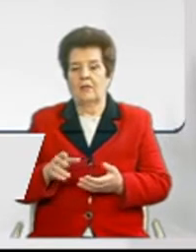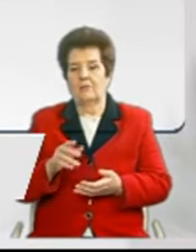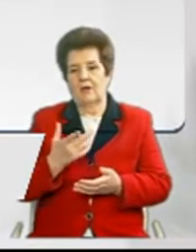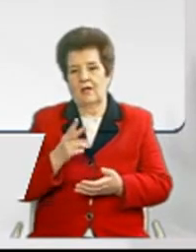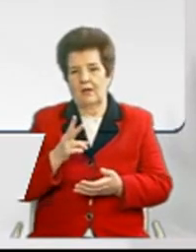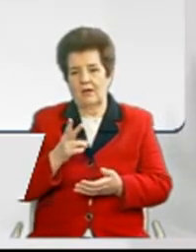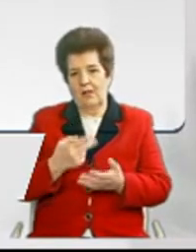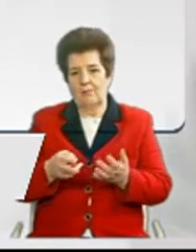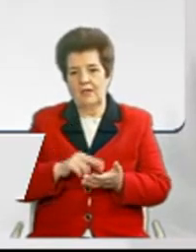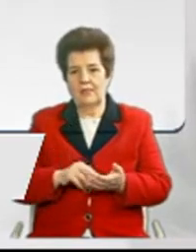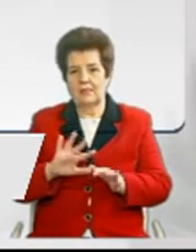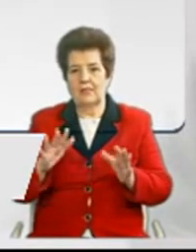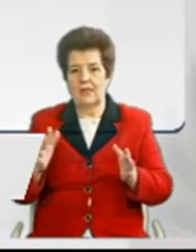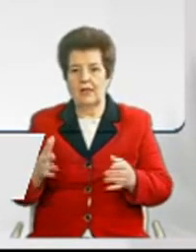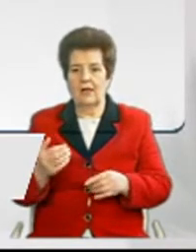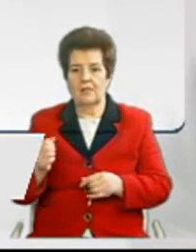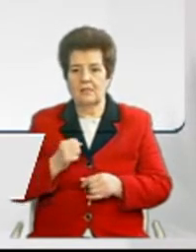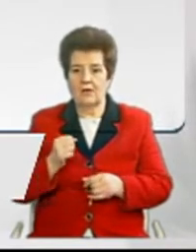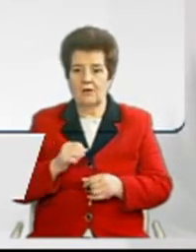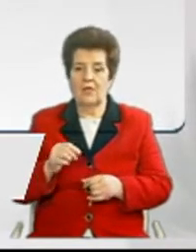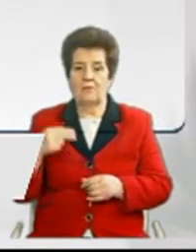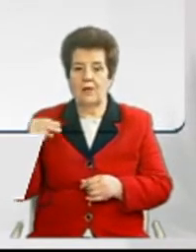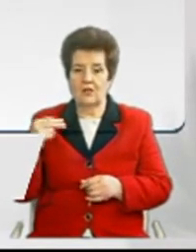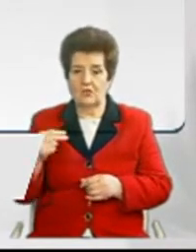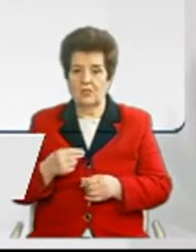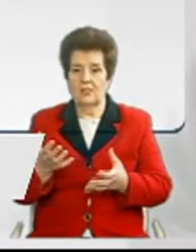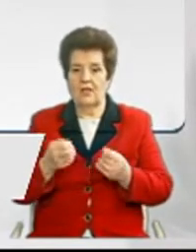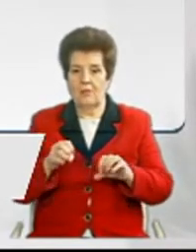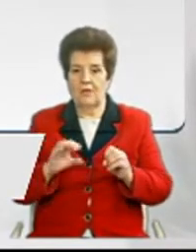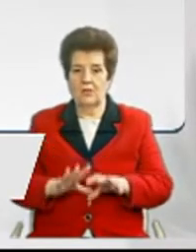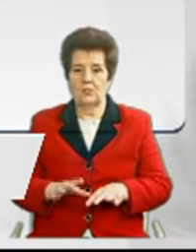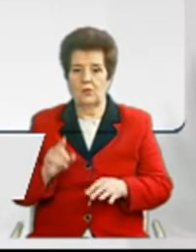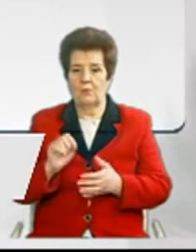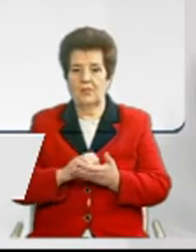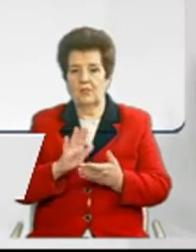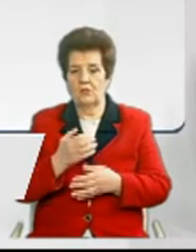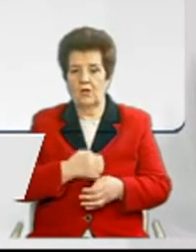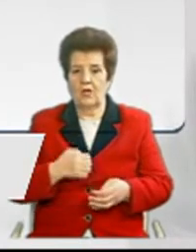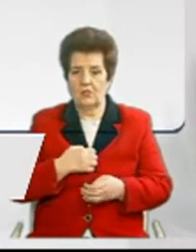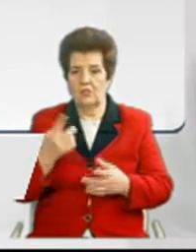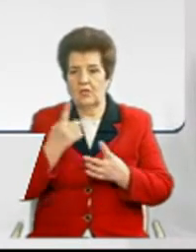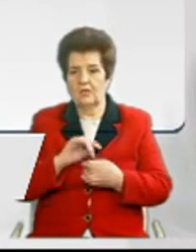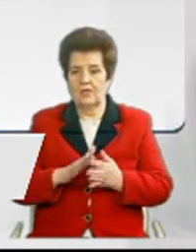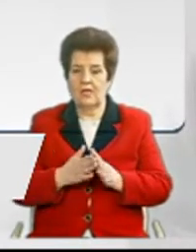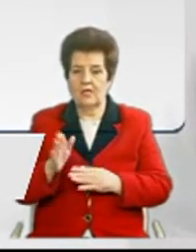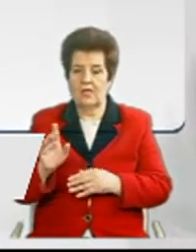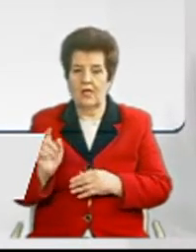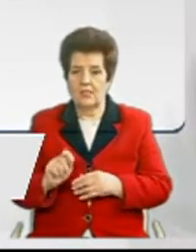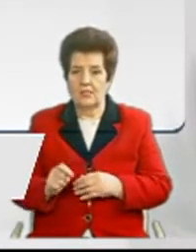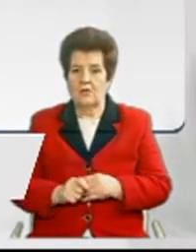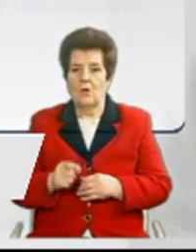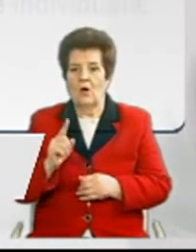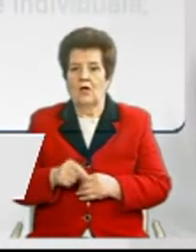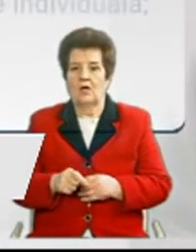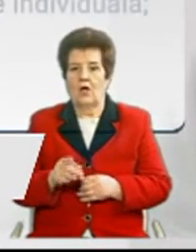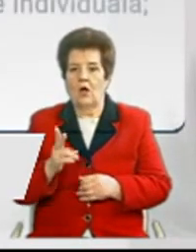iar în caz de agresiune armată îndreptată împotriva țării, președintele ia măsuri pentru respingerea agresiunii și declară stare de război. Conferă